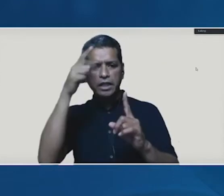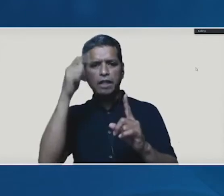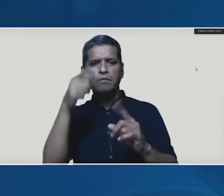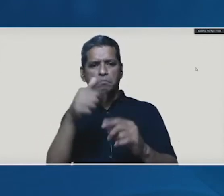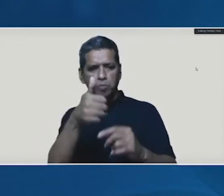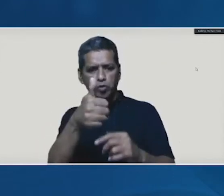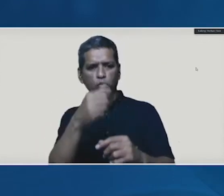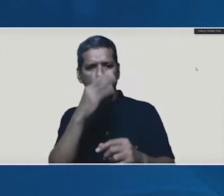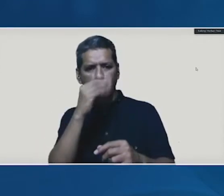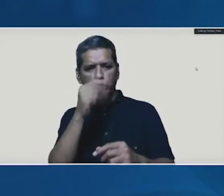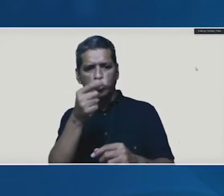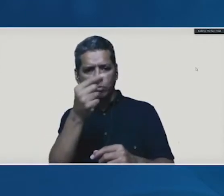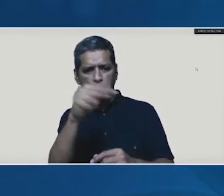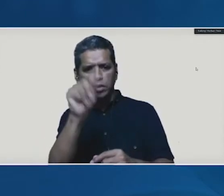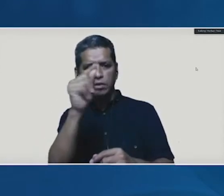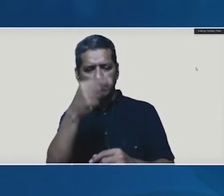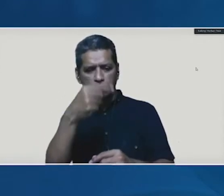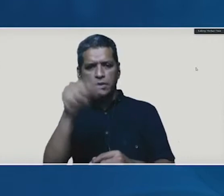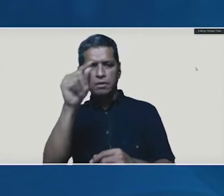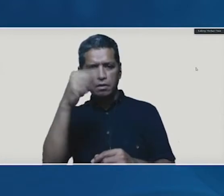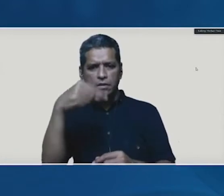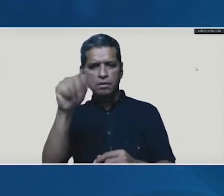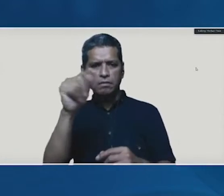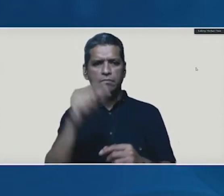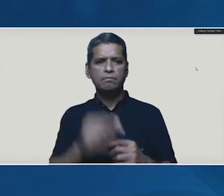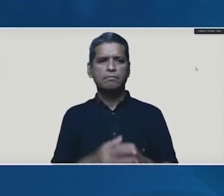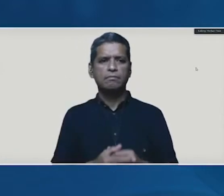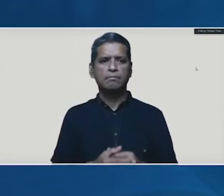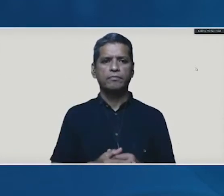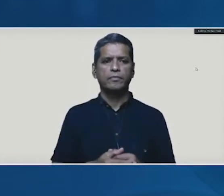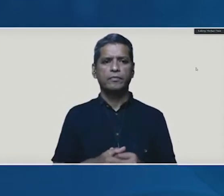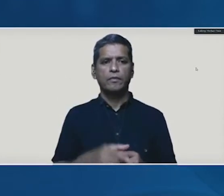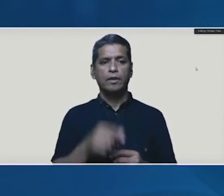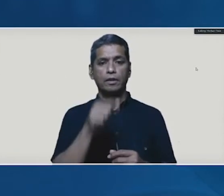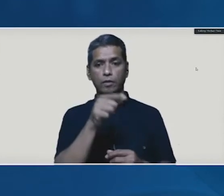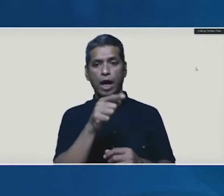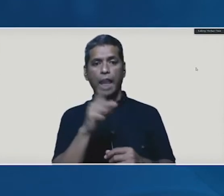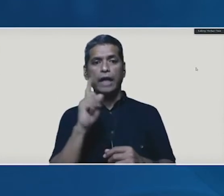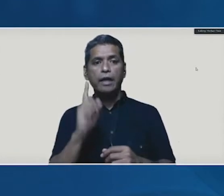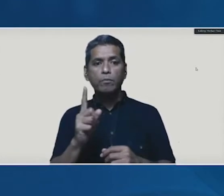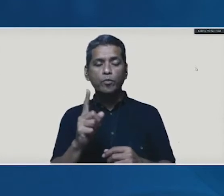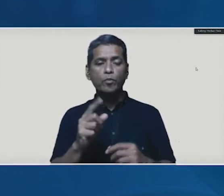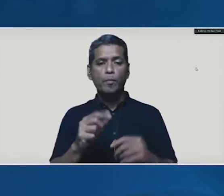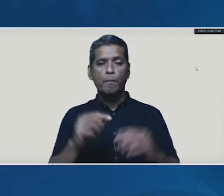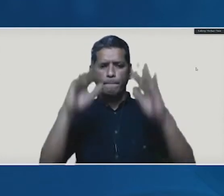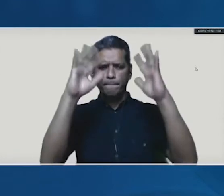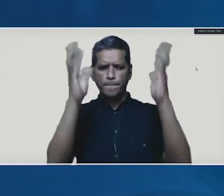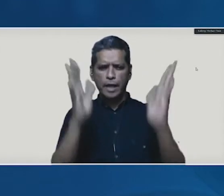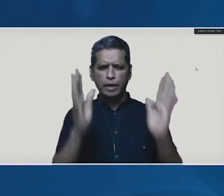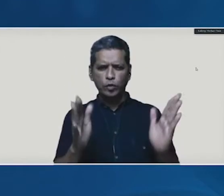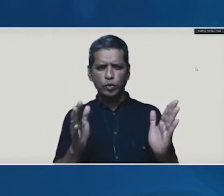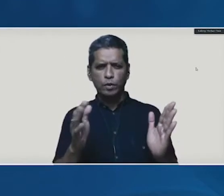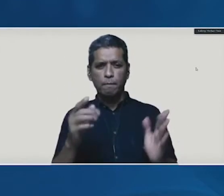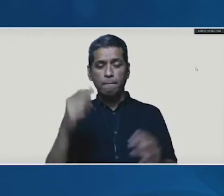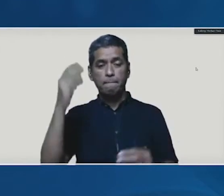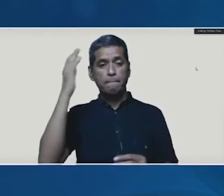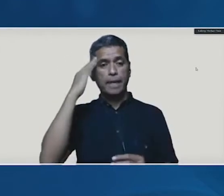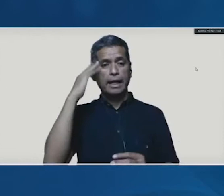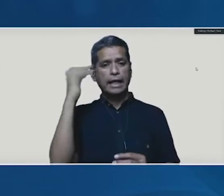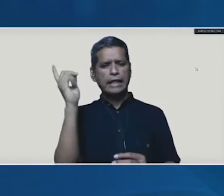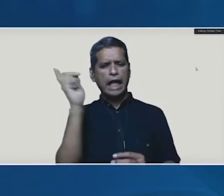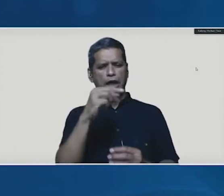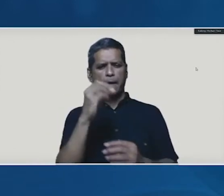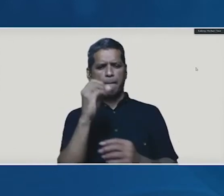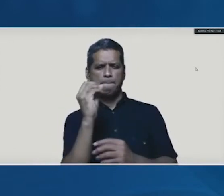dan kemudian dikatakan Adapun patung itu kepalanya dari emas tua dada